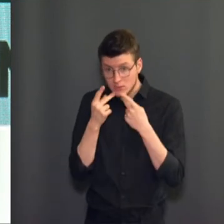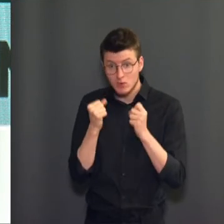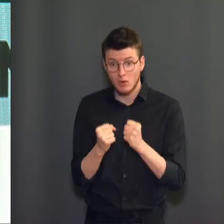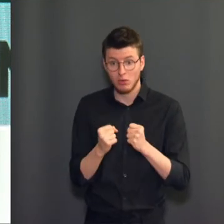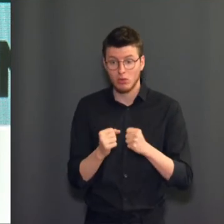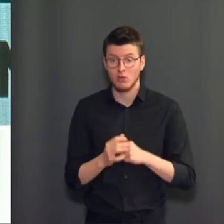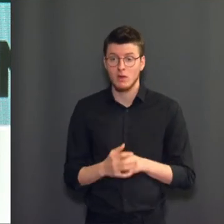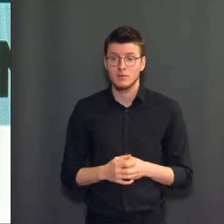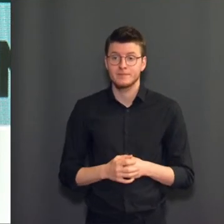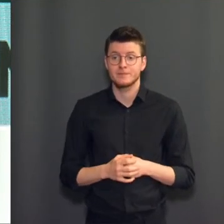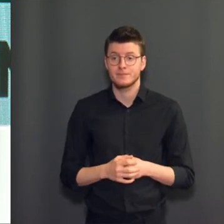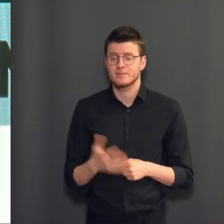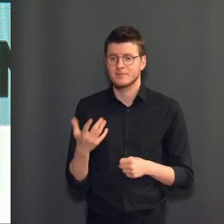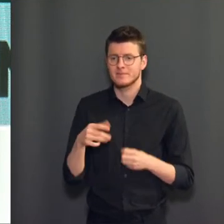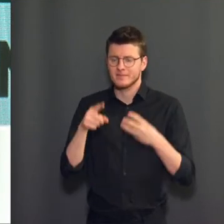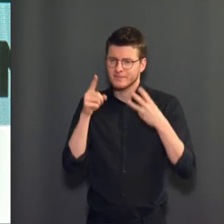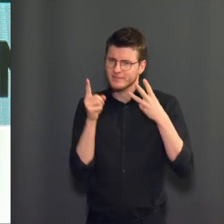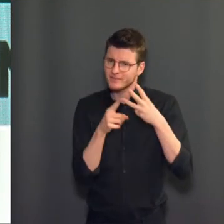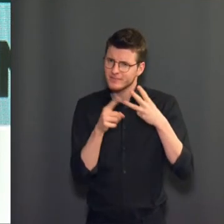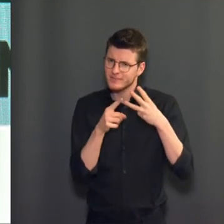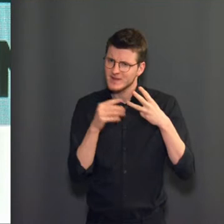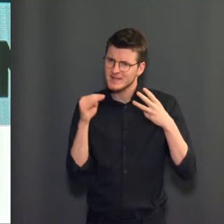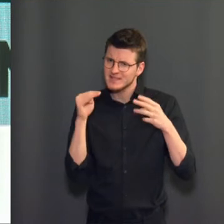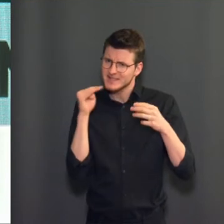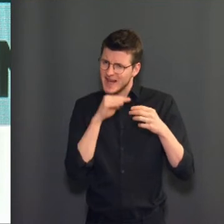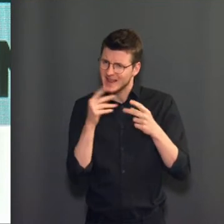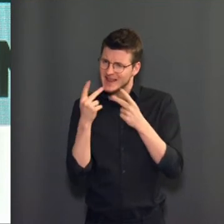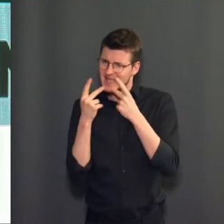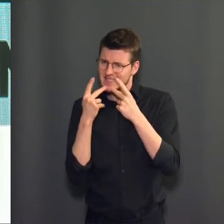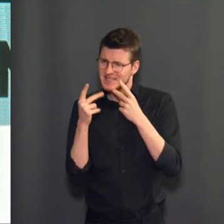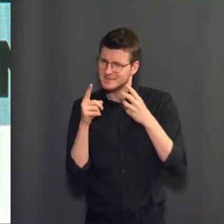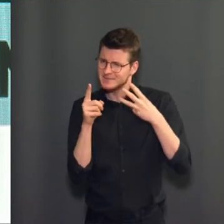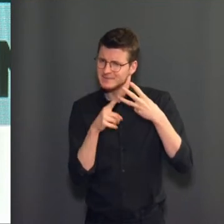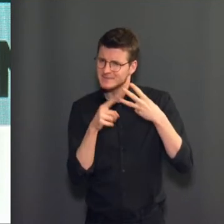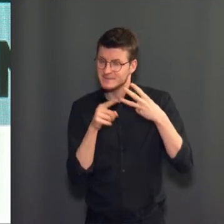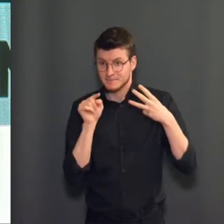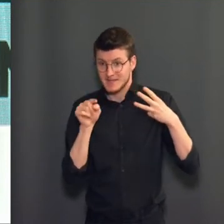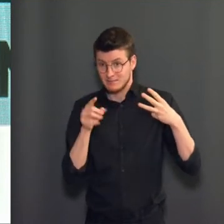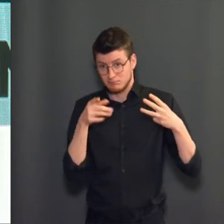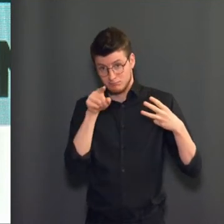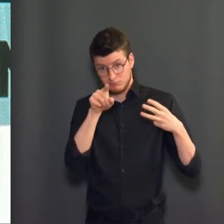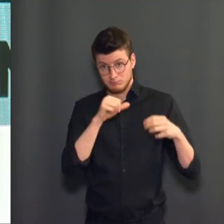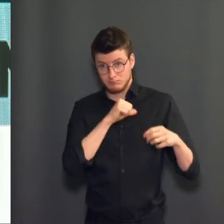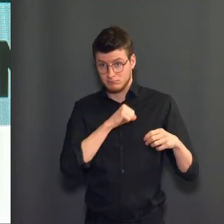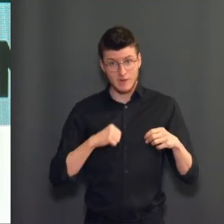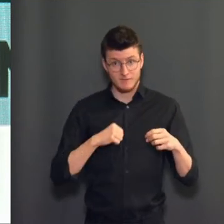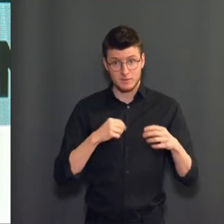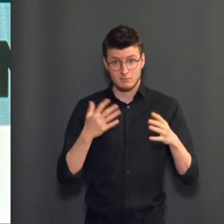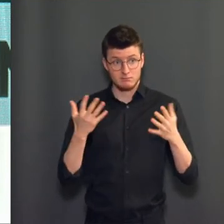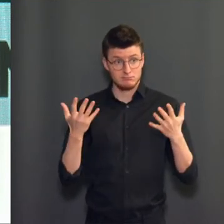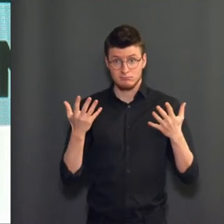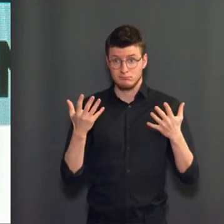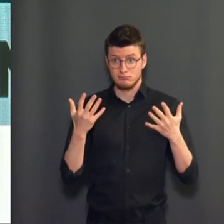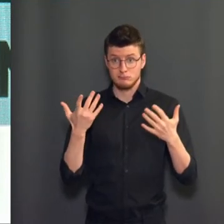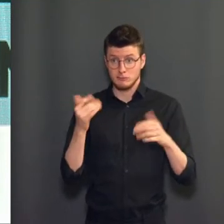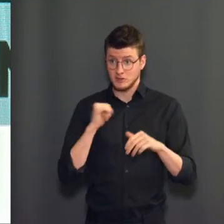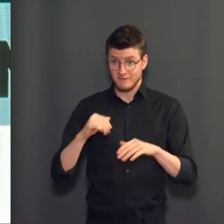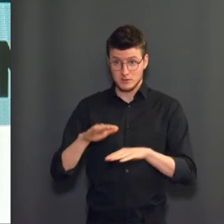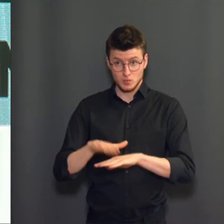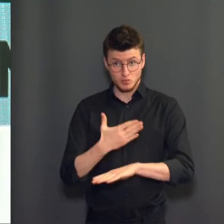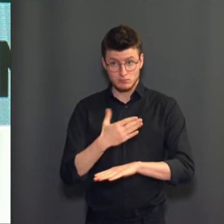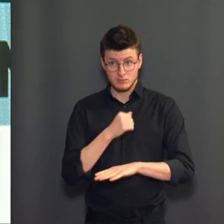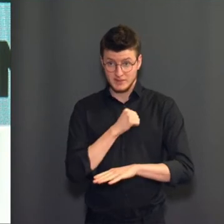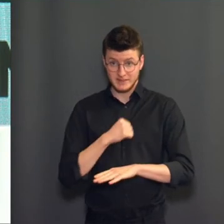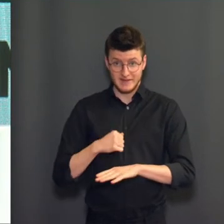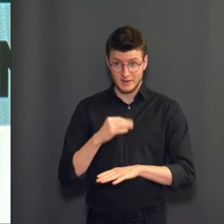Een sneltest betreft dus een test die u uitvoert op een staal dat u zelf afneemt,